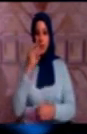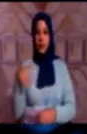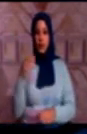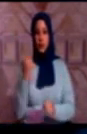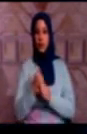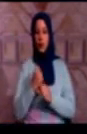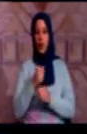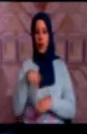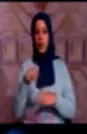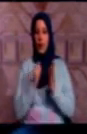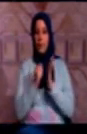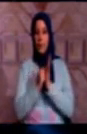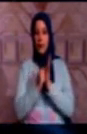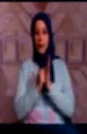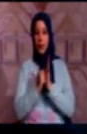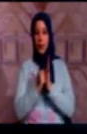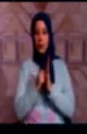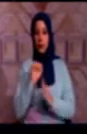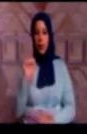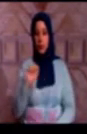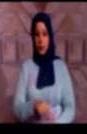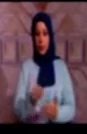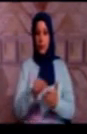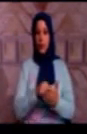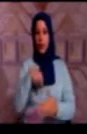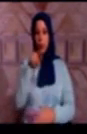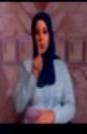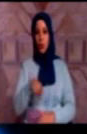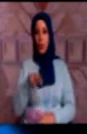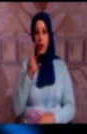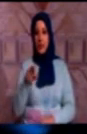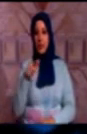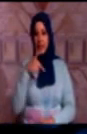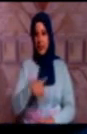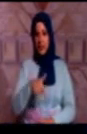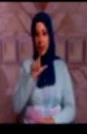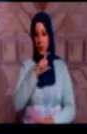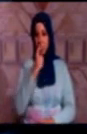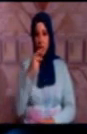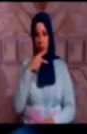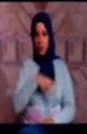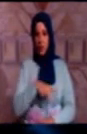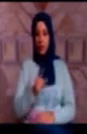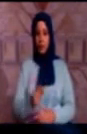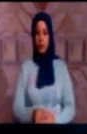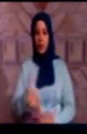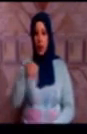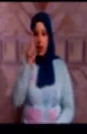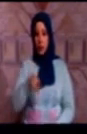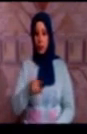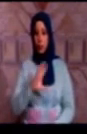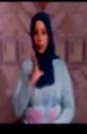من خلال المنزل بدايه من يوم الاحد 6/8 الاحد من كل اسبوع